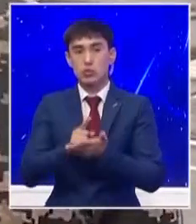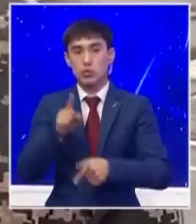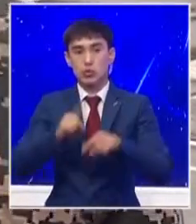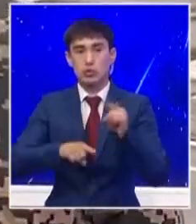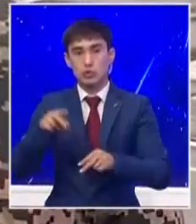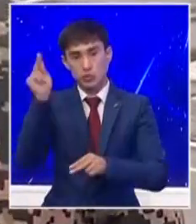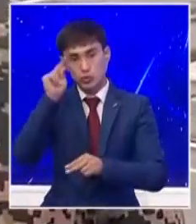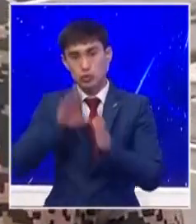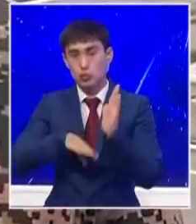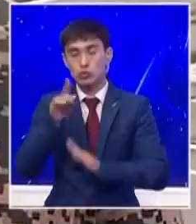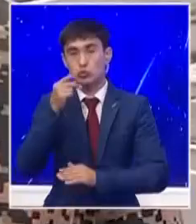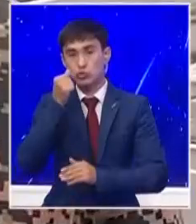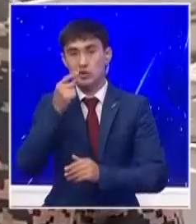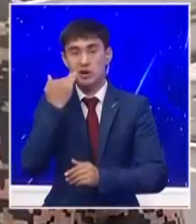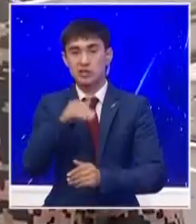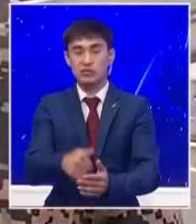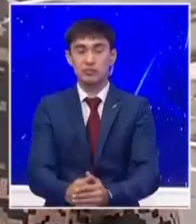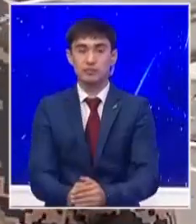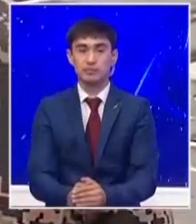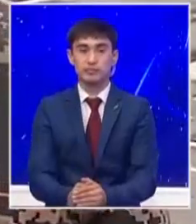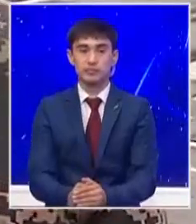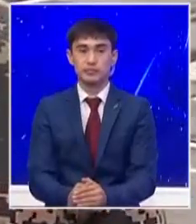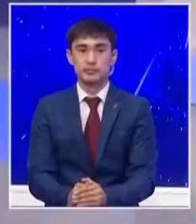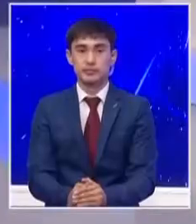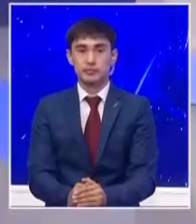и отточить лучшие мужские качества.